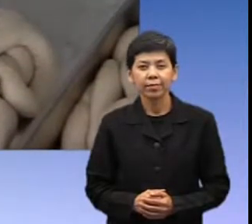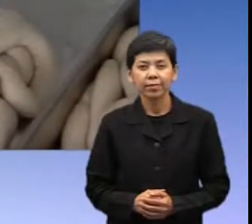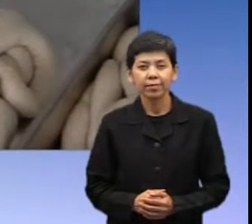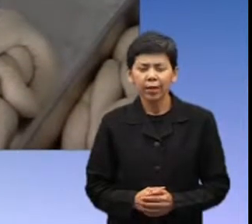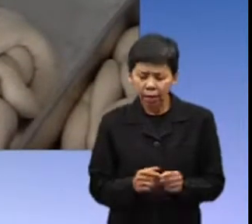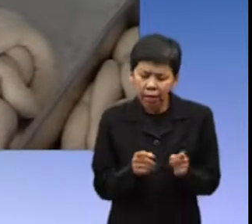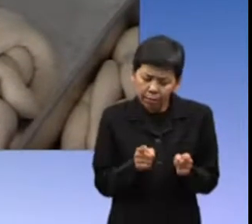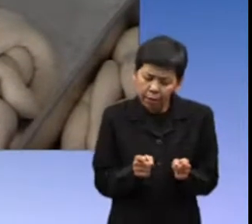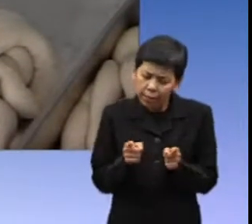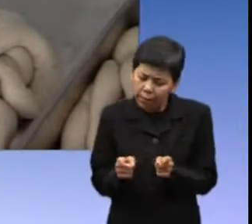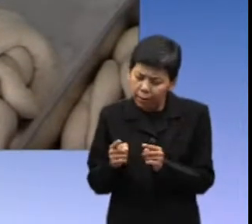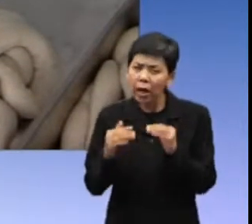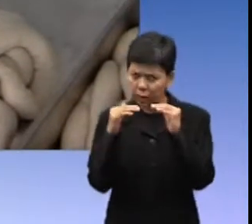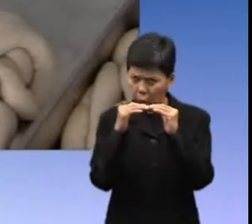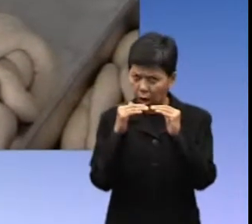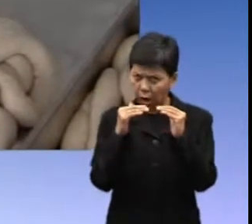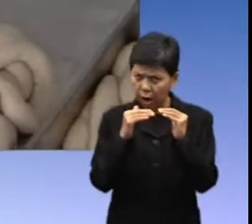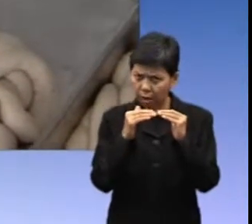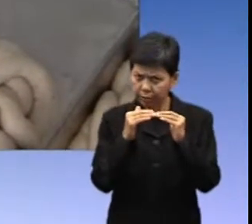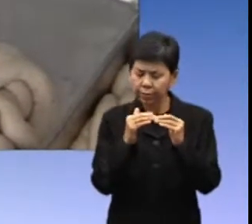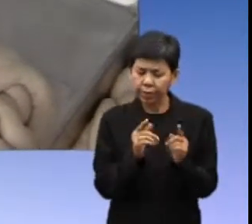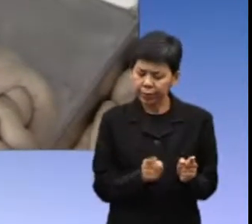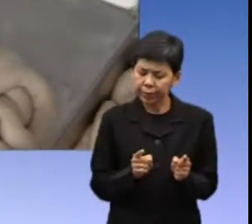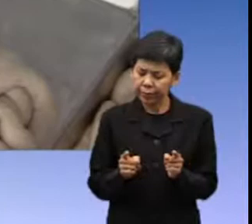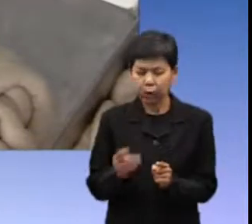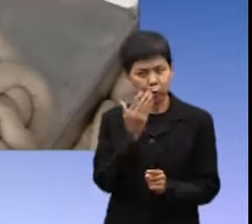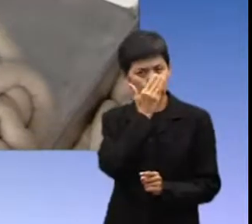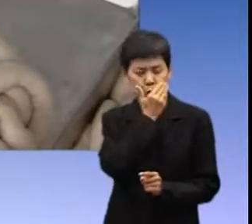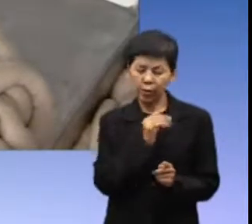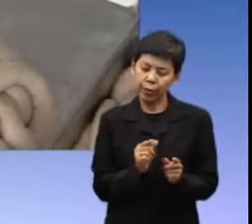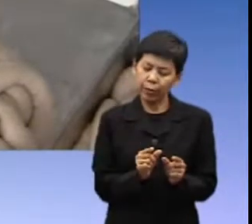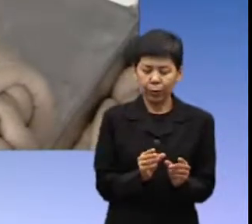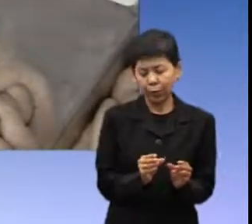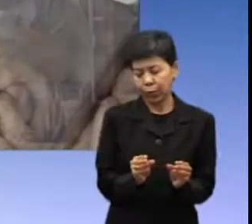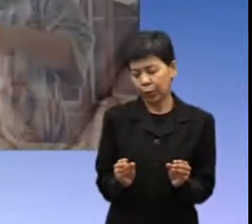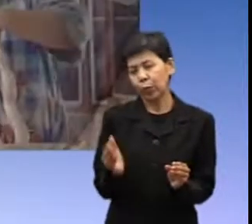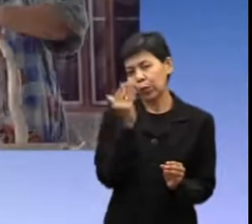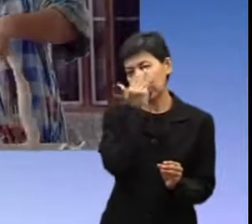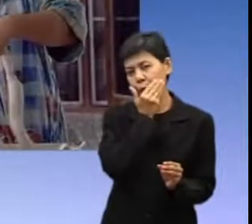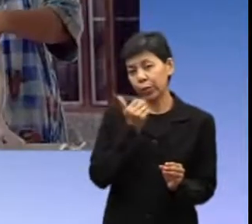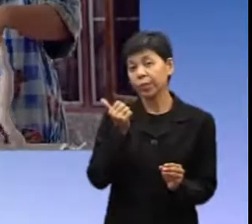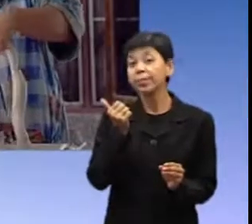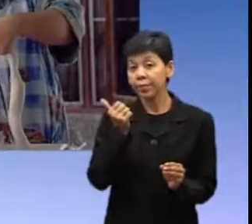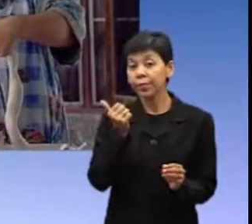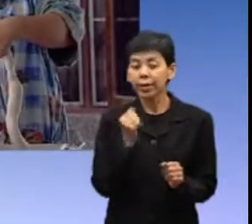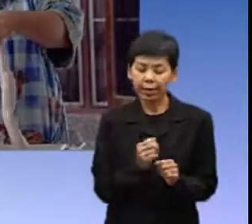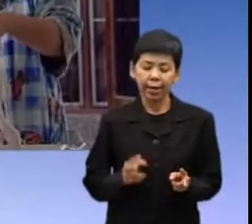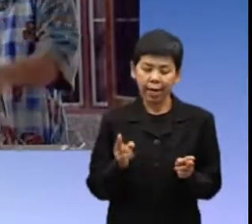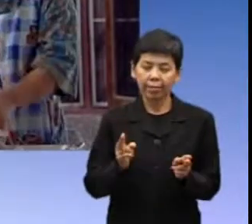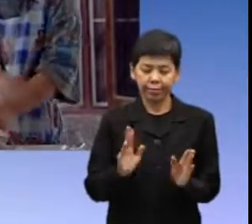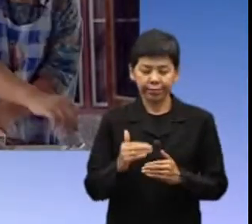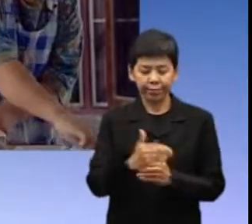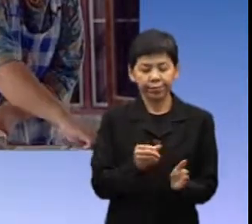พยายามให้ข้อเท่ากันเวลาตัดออกมาแล้วแพ็คจะสวยค่ะพอเสร็จแล้วก็จะตัดแ